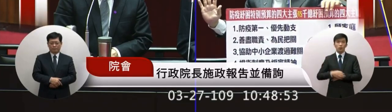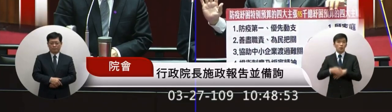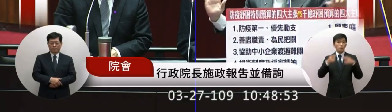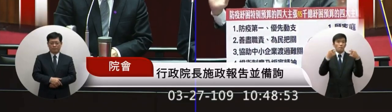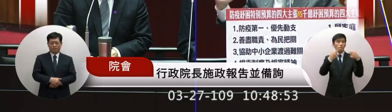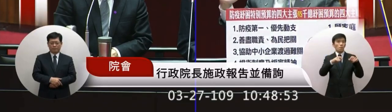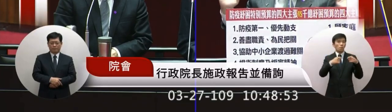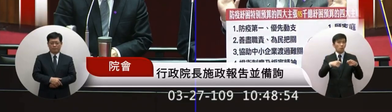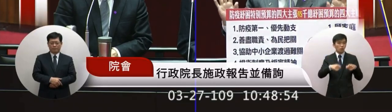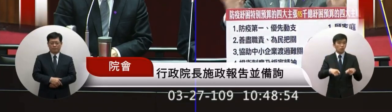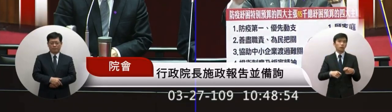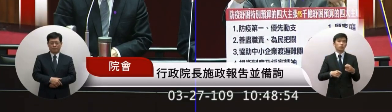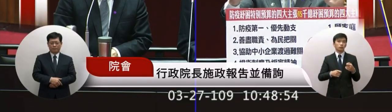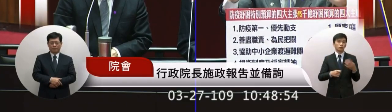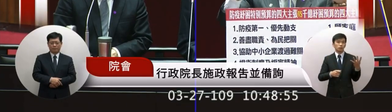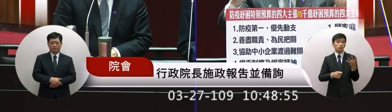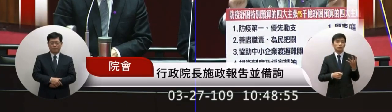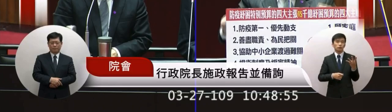的